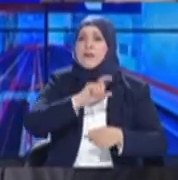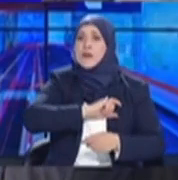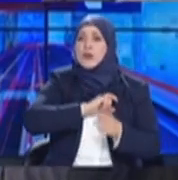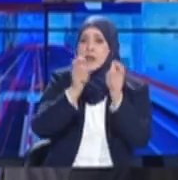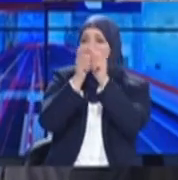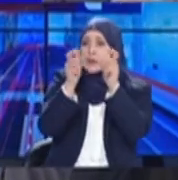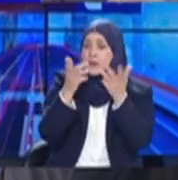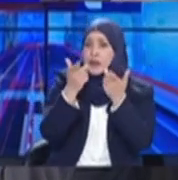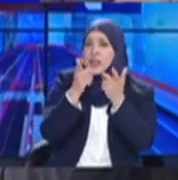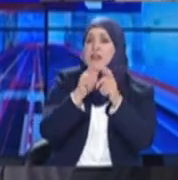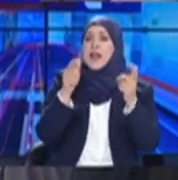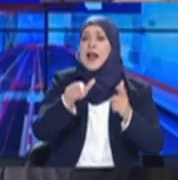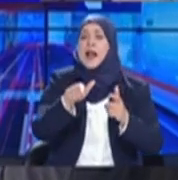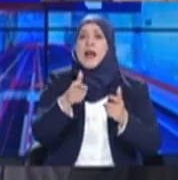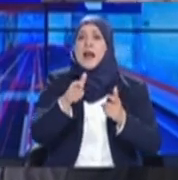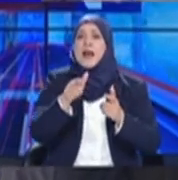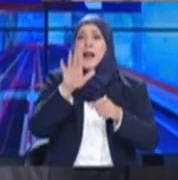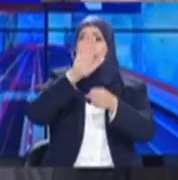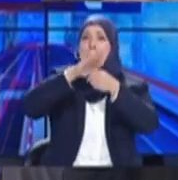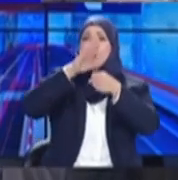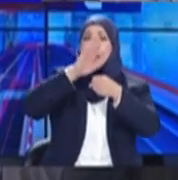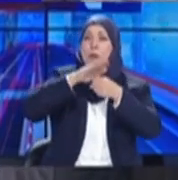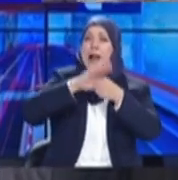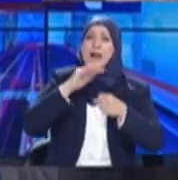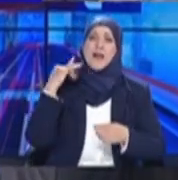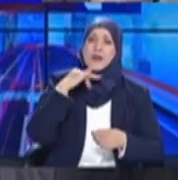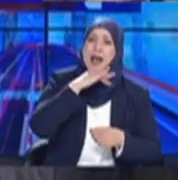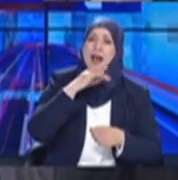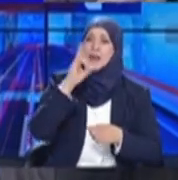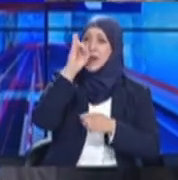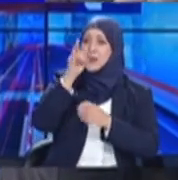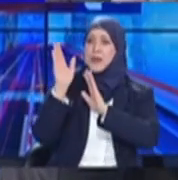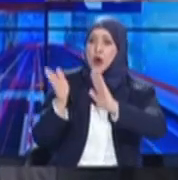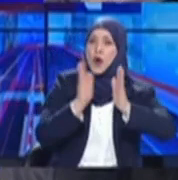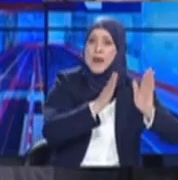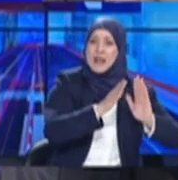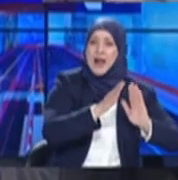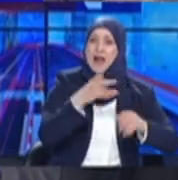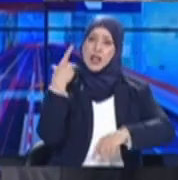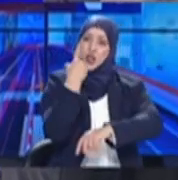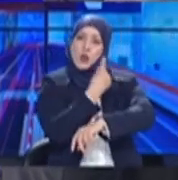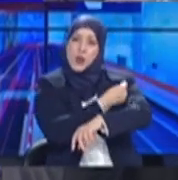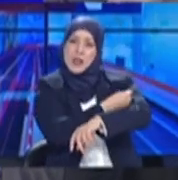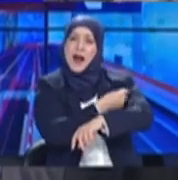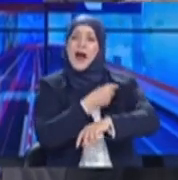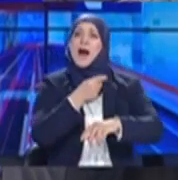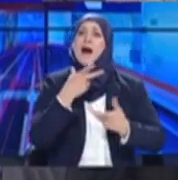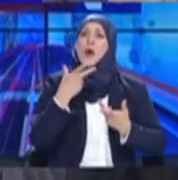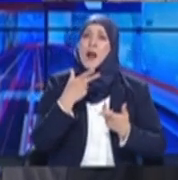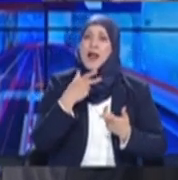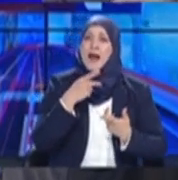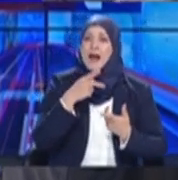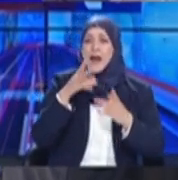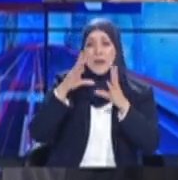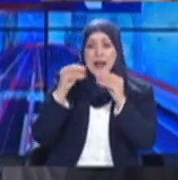المستشفيات الفضلات اللي هي ال ال ال ال كل ما هو فضل اتتاح مستشفيات بانها